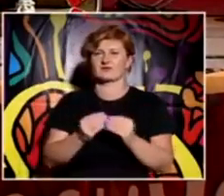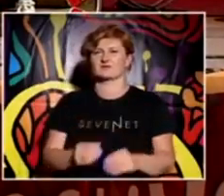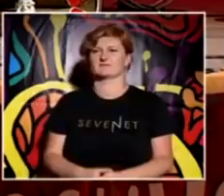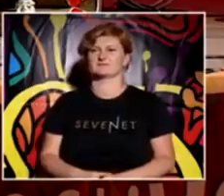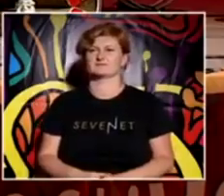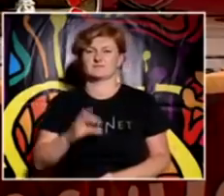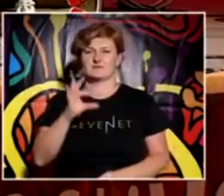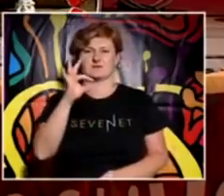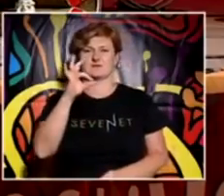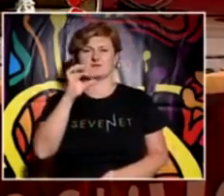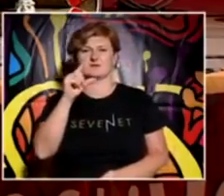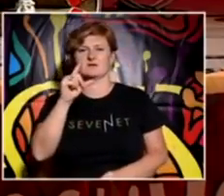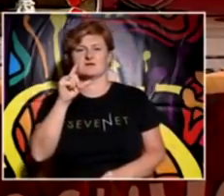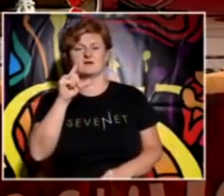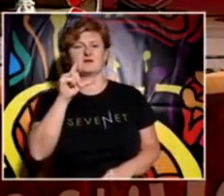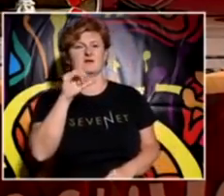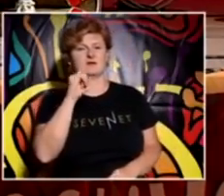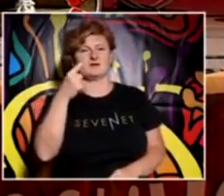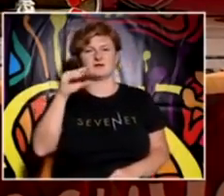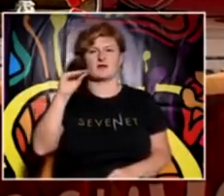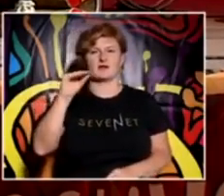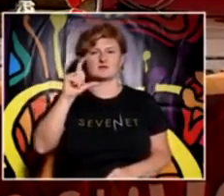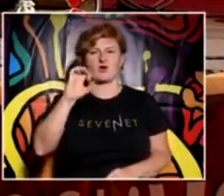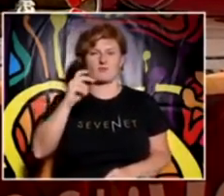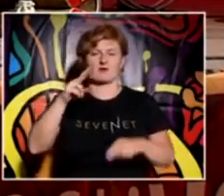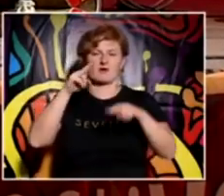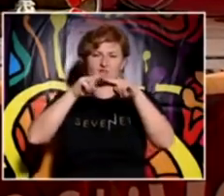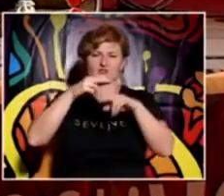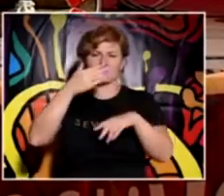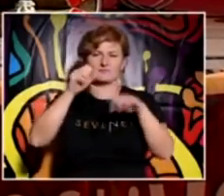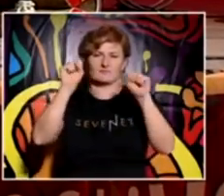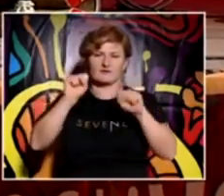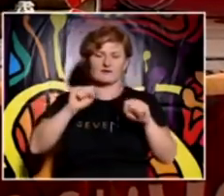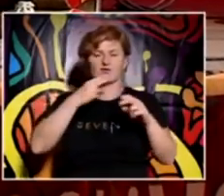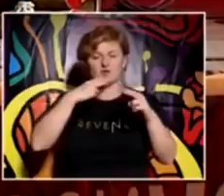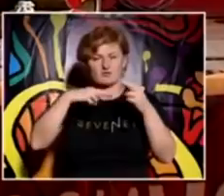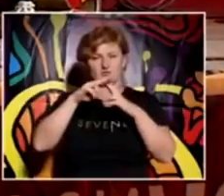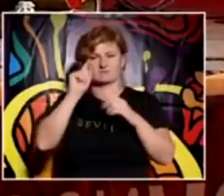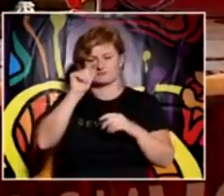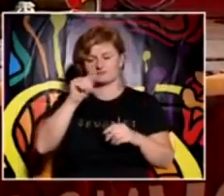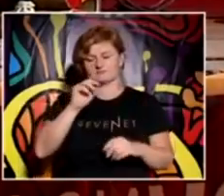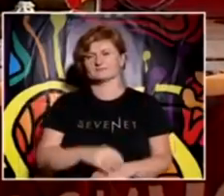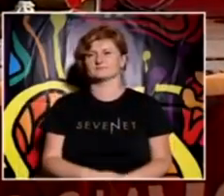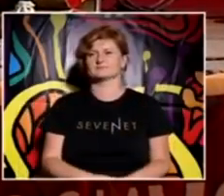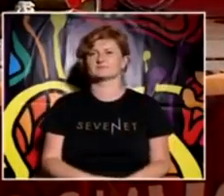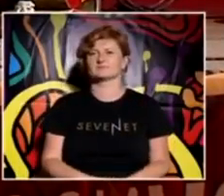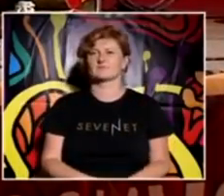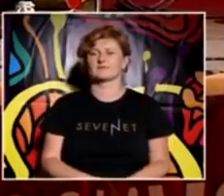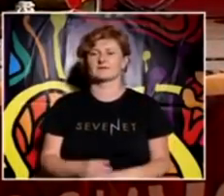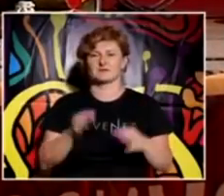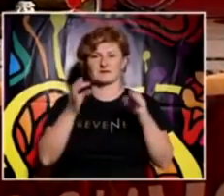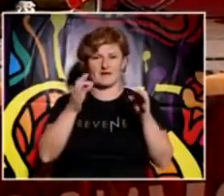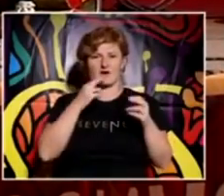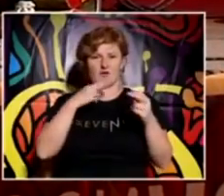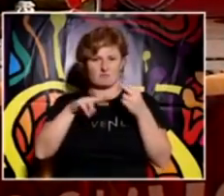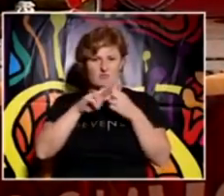Slido.com i tam możecie, używając specjalnego kodu, hashtag mbank, odpowiedzieć na to pytanie. Na razie... Odpowiadacie, że